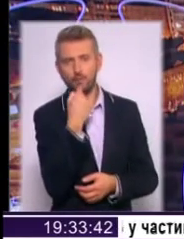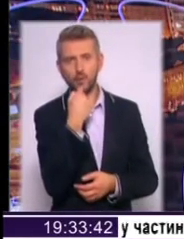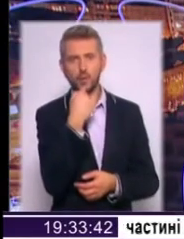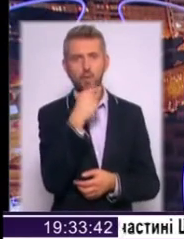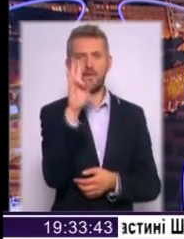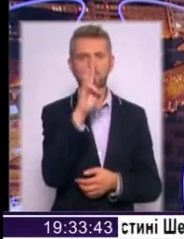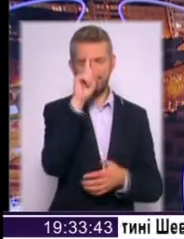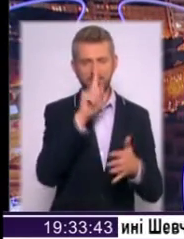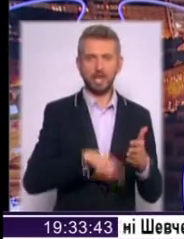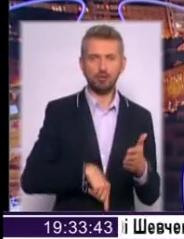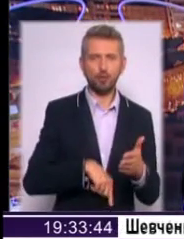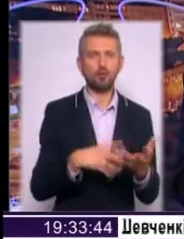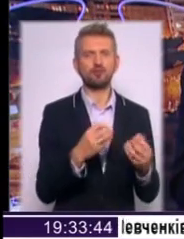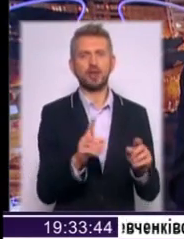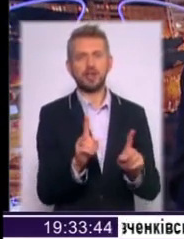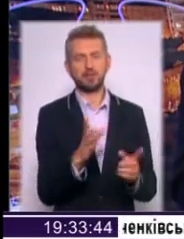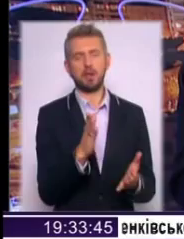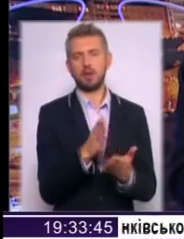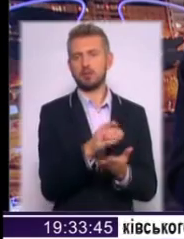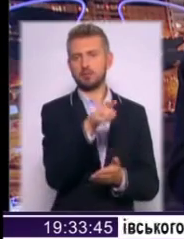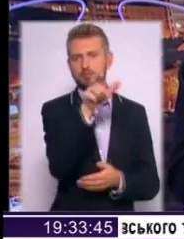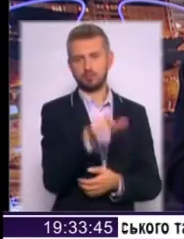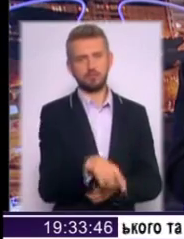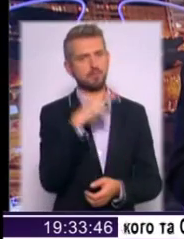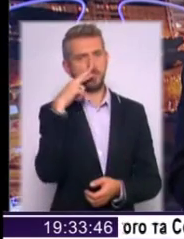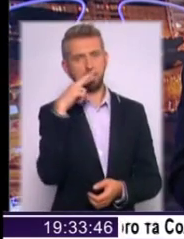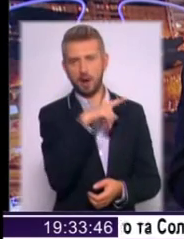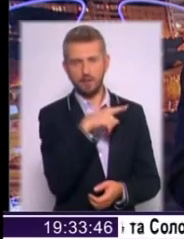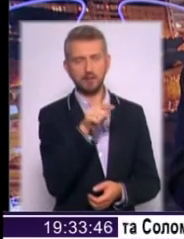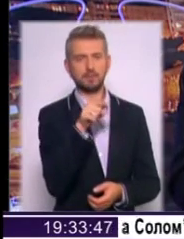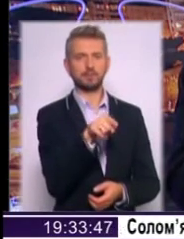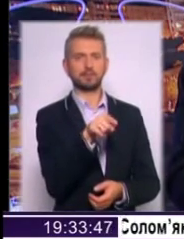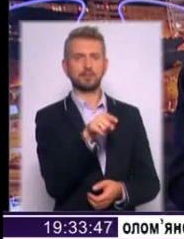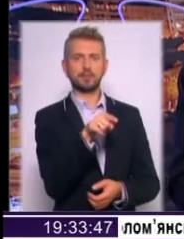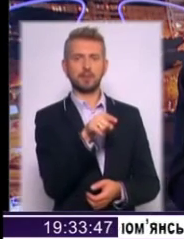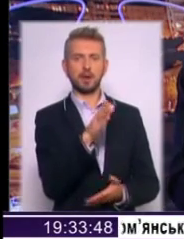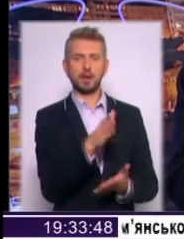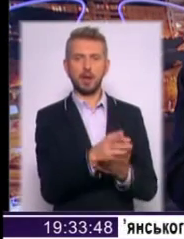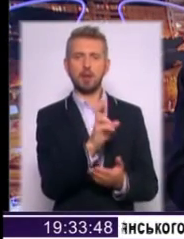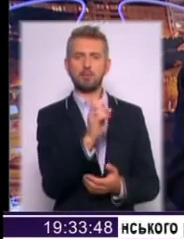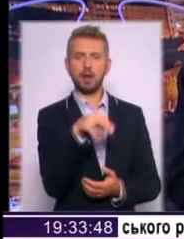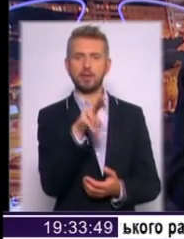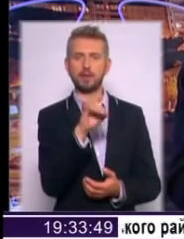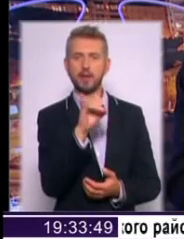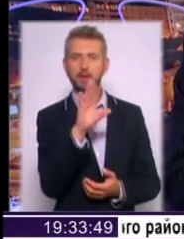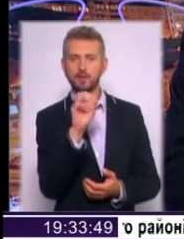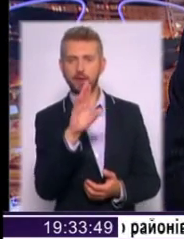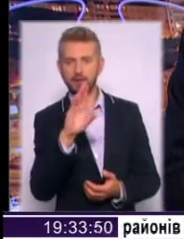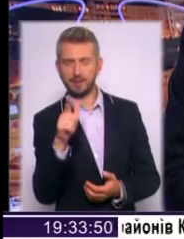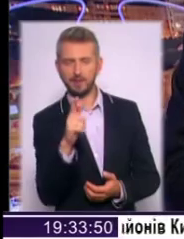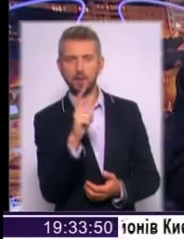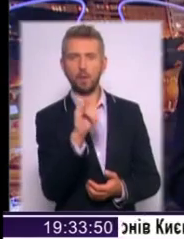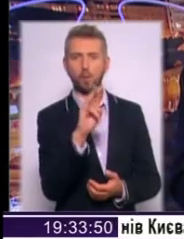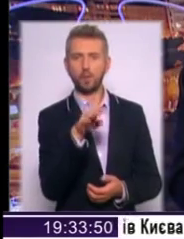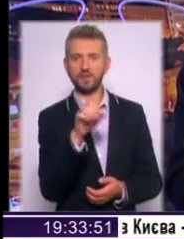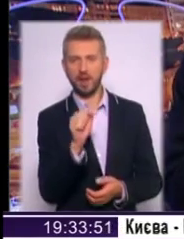вірою, ще чимсь, він є неправильним, він є, як вони кажуть, бандеровцем, хунтою і так далі, і так